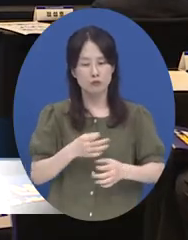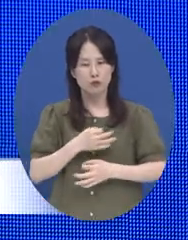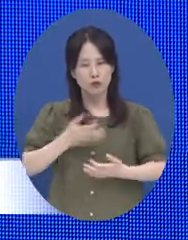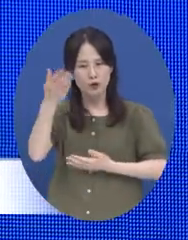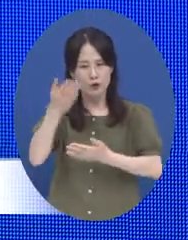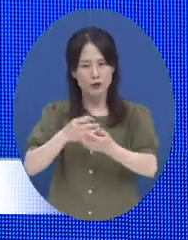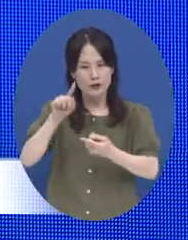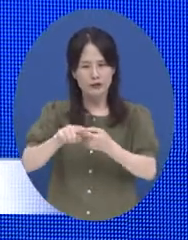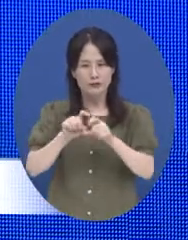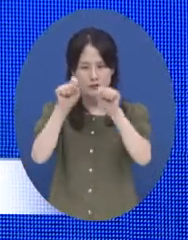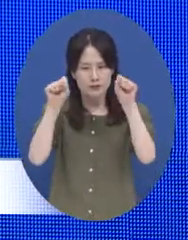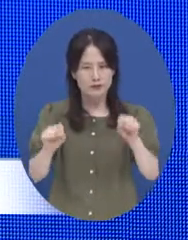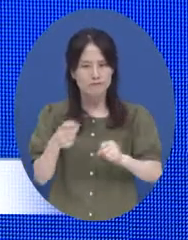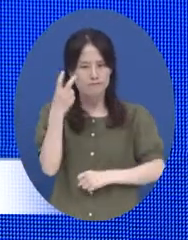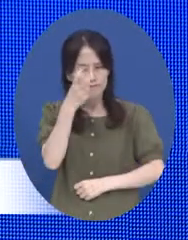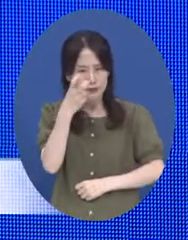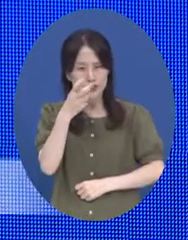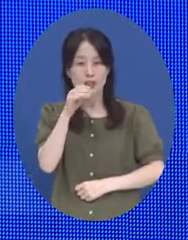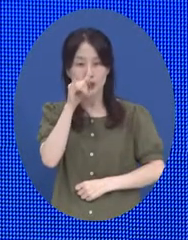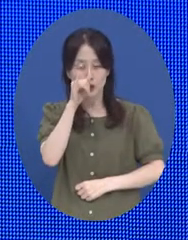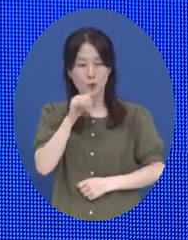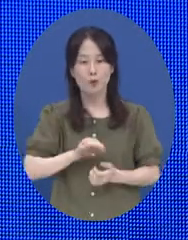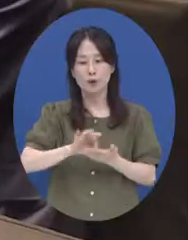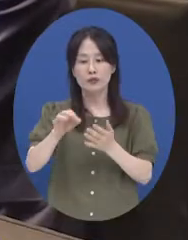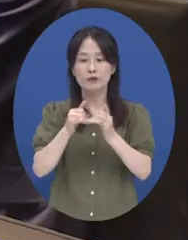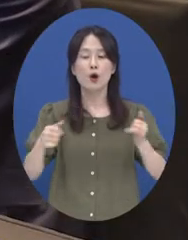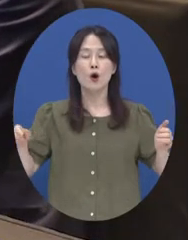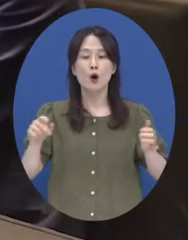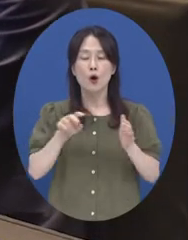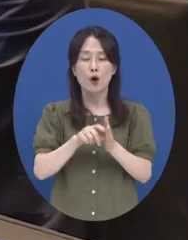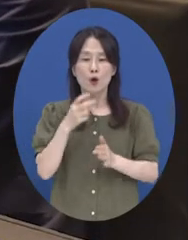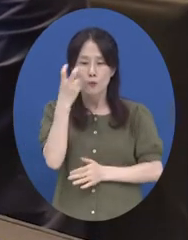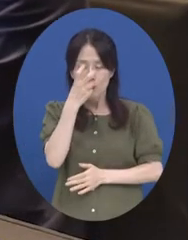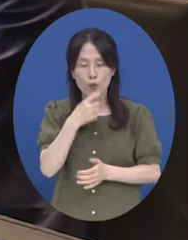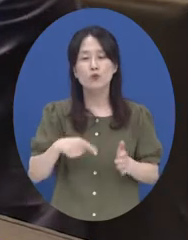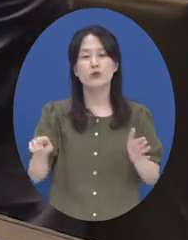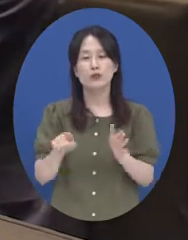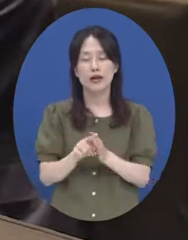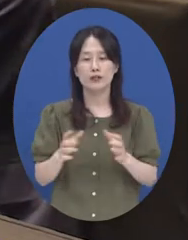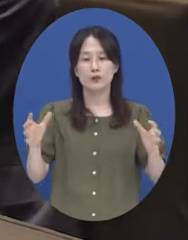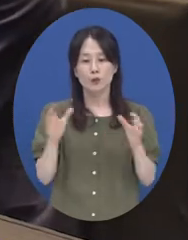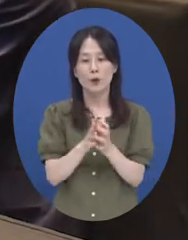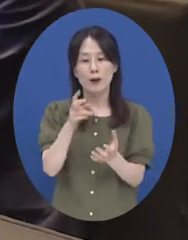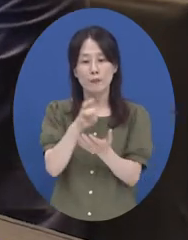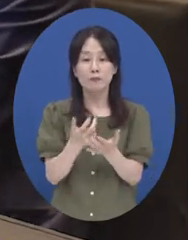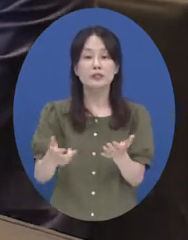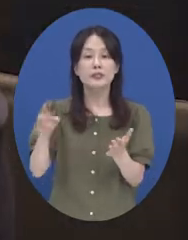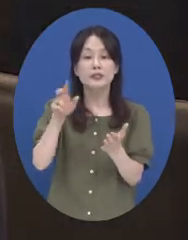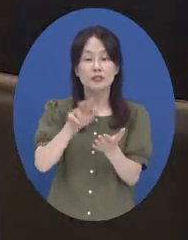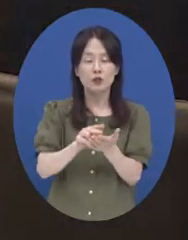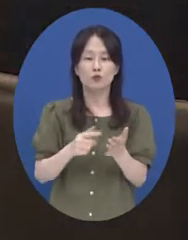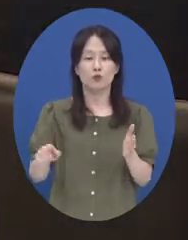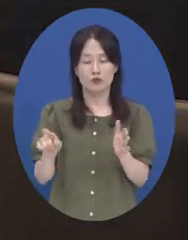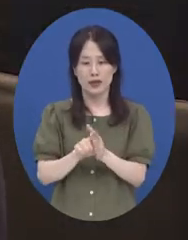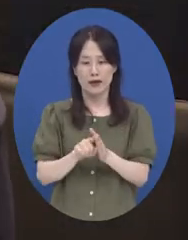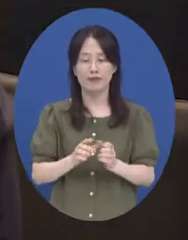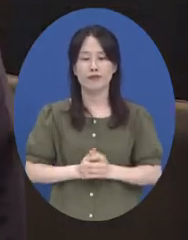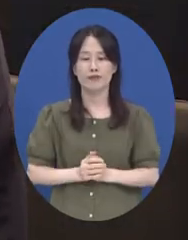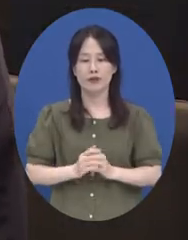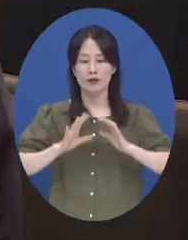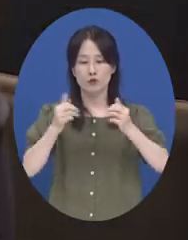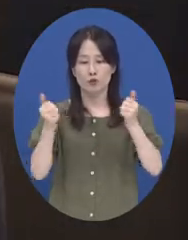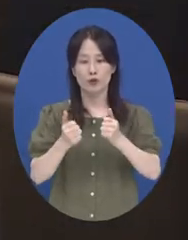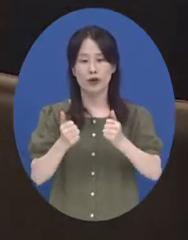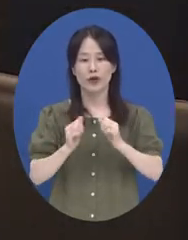거래를 체계적으로 관리하고 부동산 소비자를 보호하는 통합 법령 제정을 논의하기 위한 부동산 시장법 제정